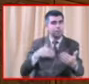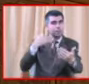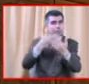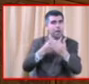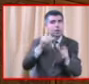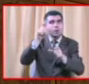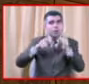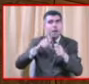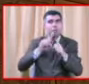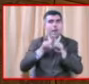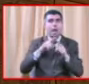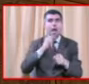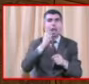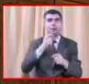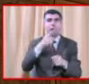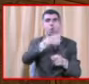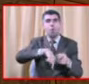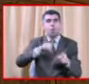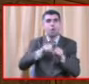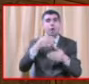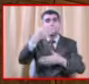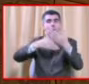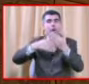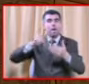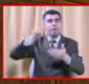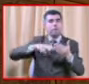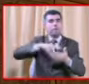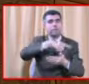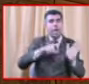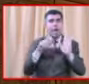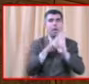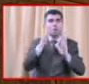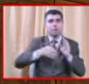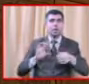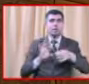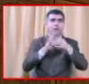بها والقيام بالأشغال كما تنص عليها الاتفاقية.